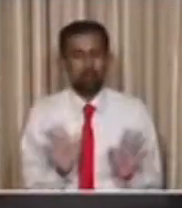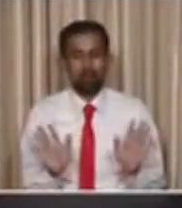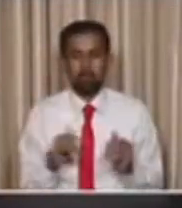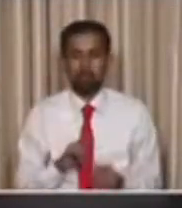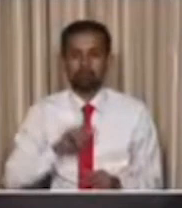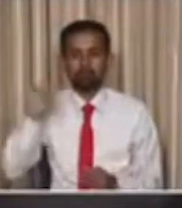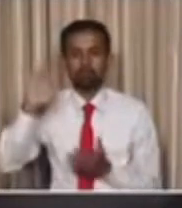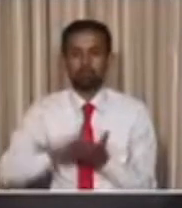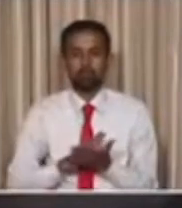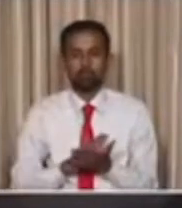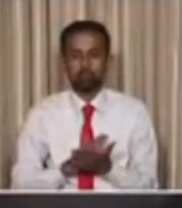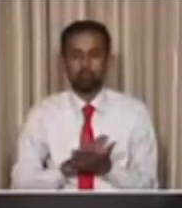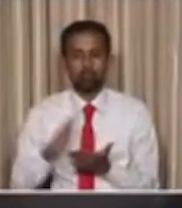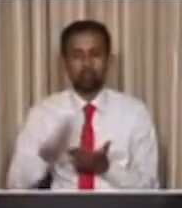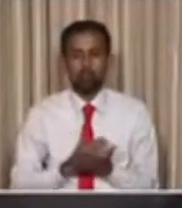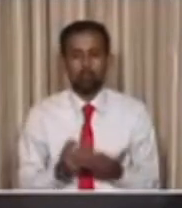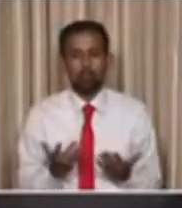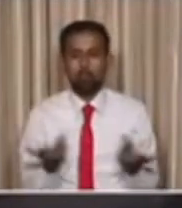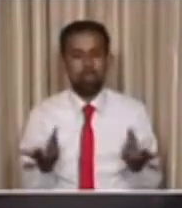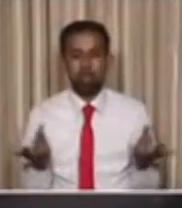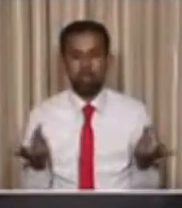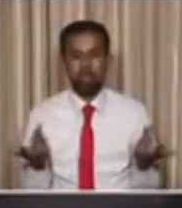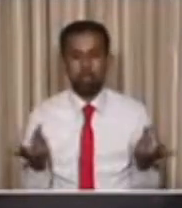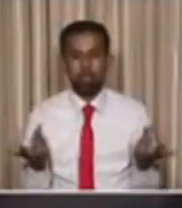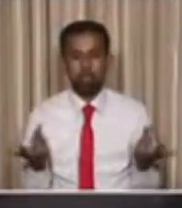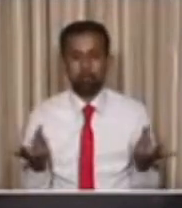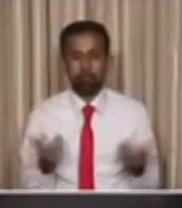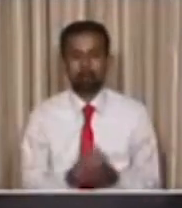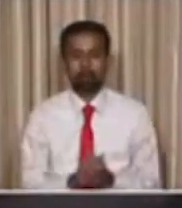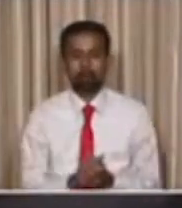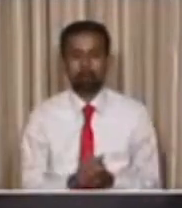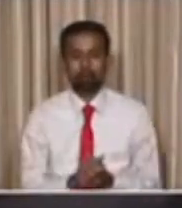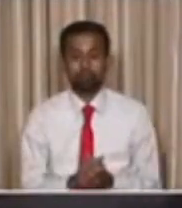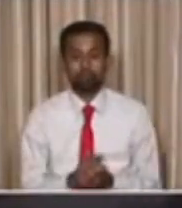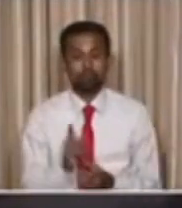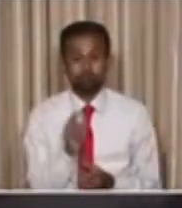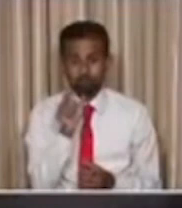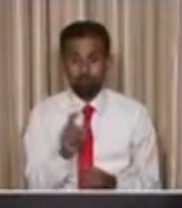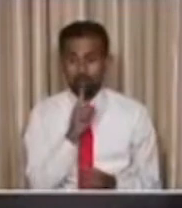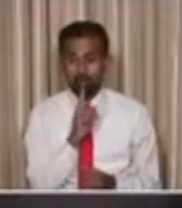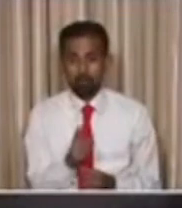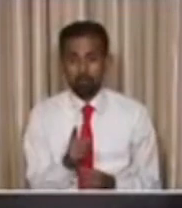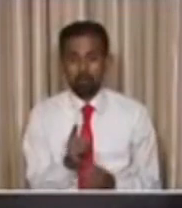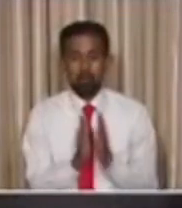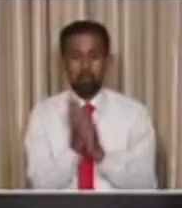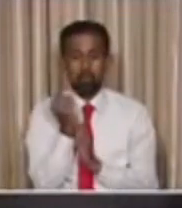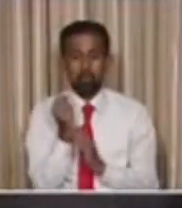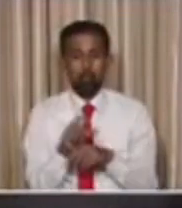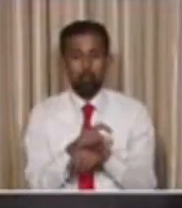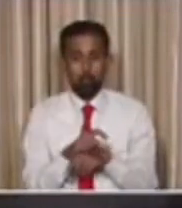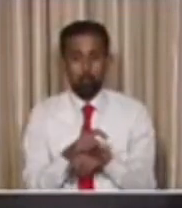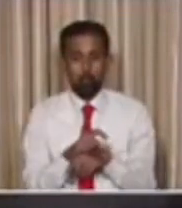විදේශ සහනය සහාය ලබා ගන්නේ නෑ. එතකොට එතුමා කියනවා අර මානව හිමිකම්